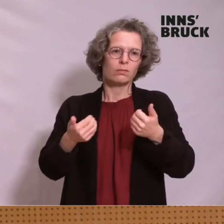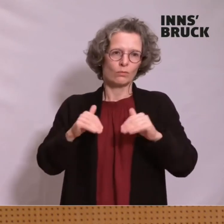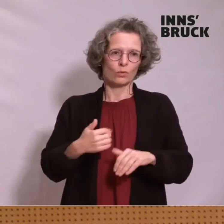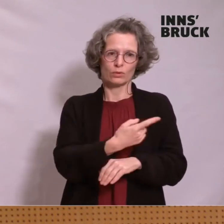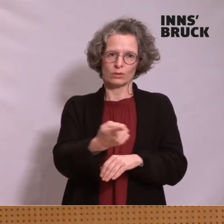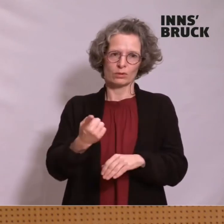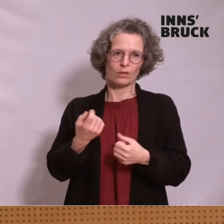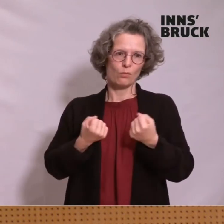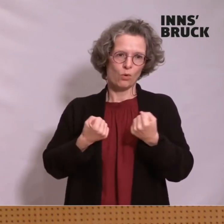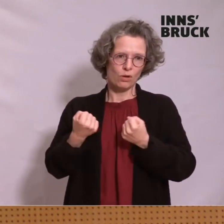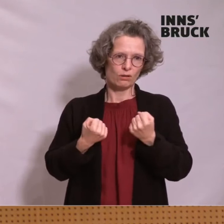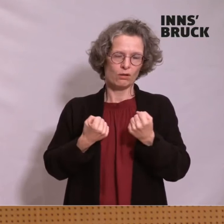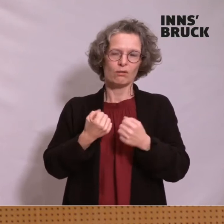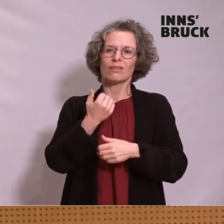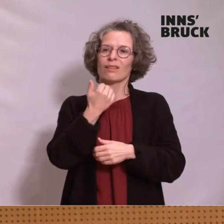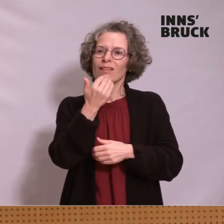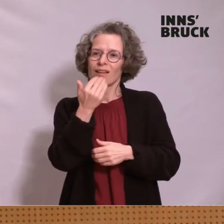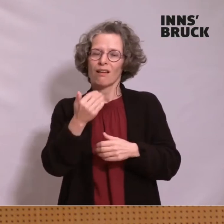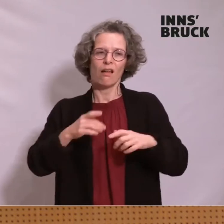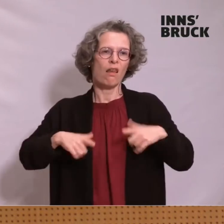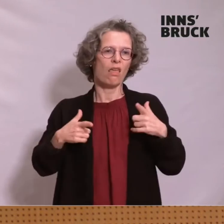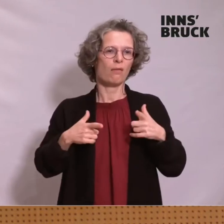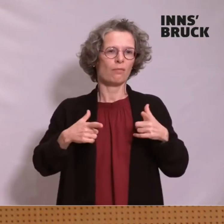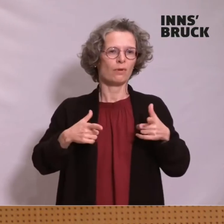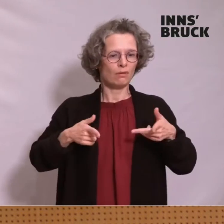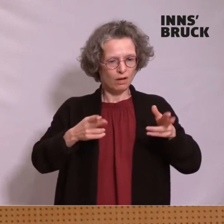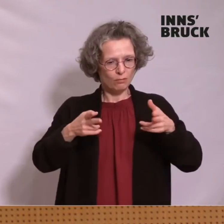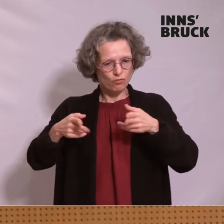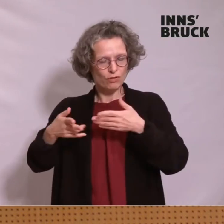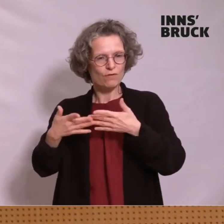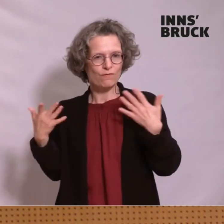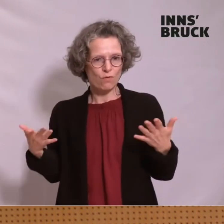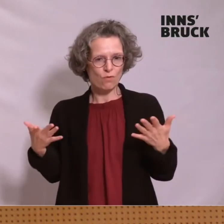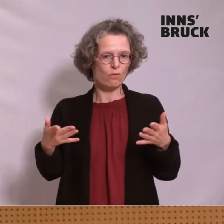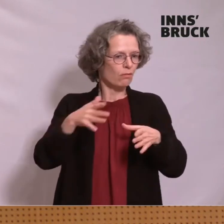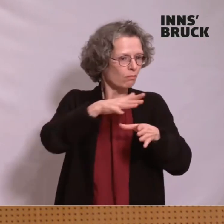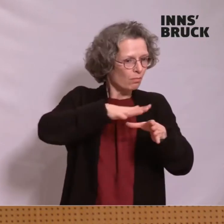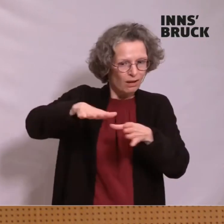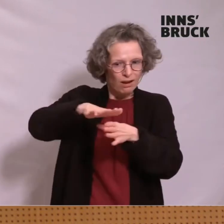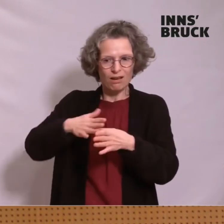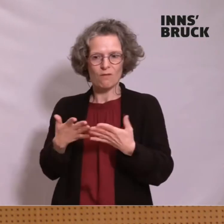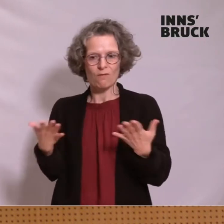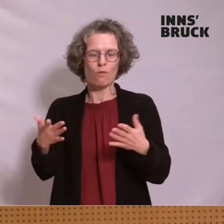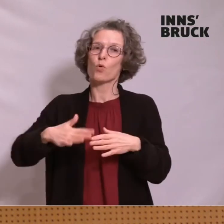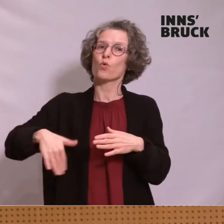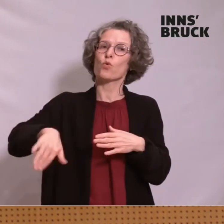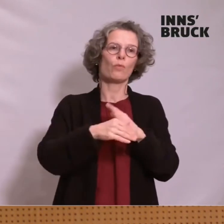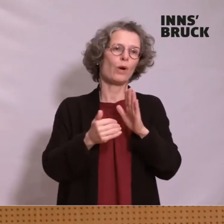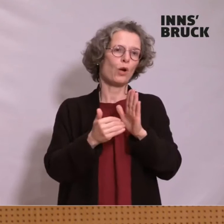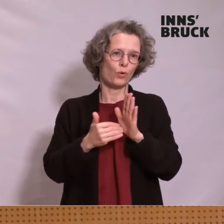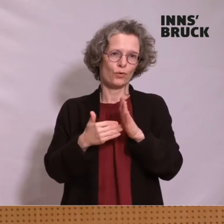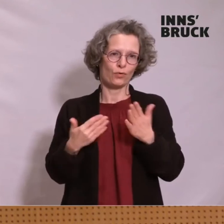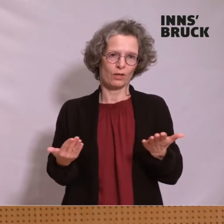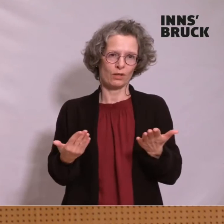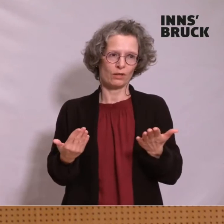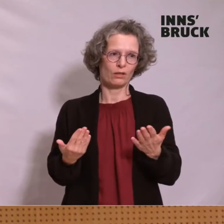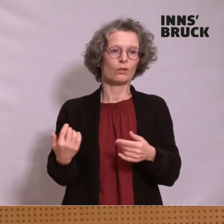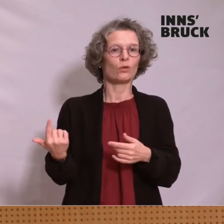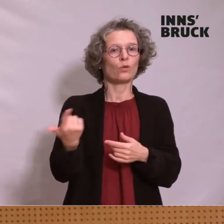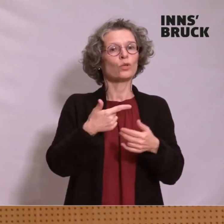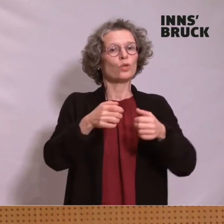Egal in welchem Lebensbereich, das wird überall notwendig sein. Wollen wir unsere Strukturen des